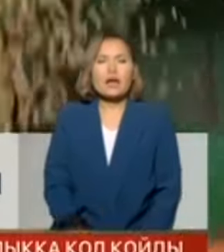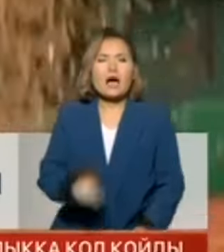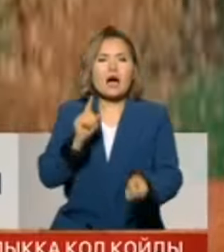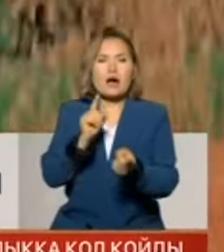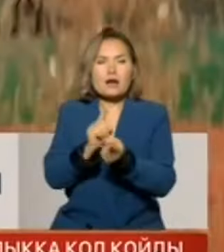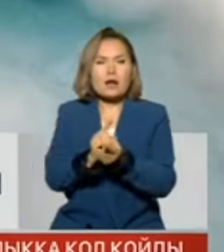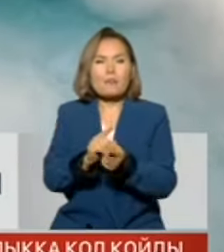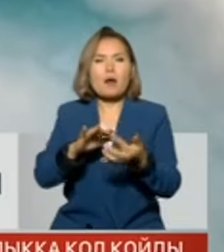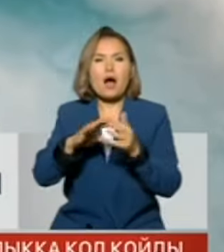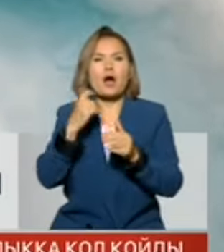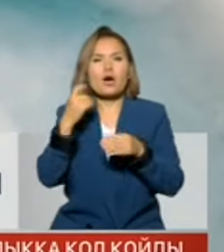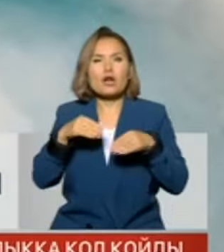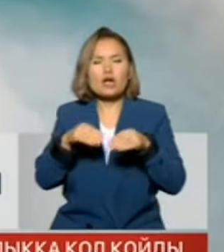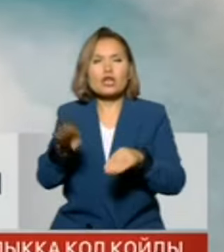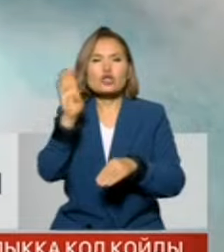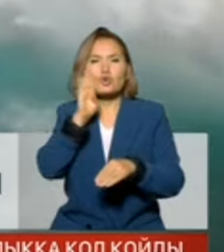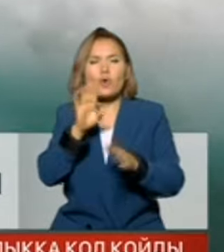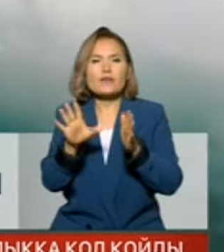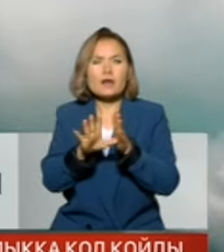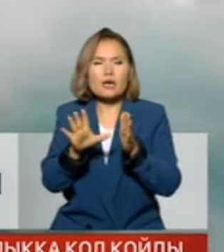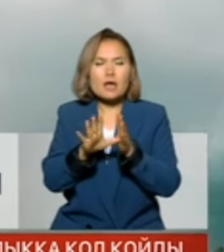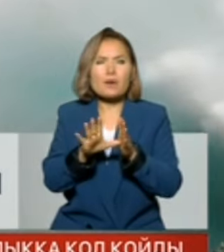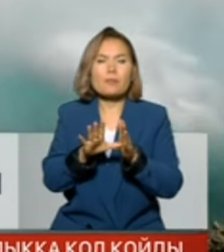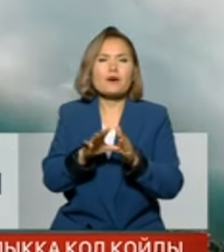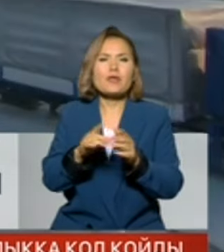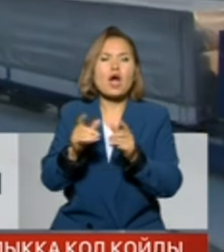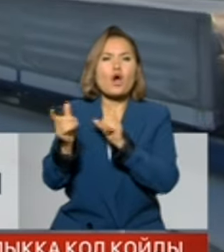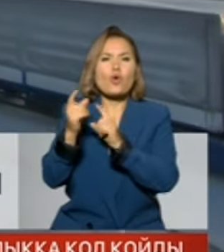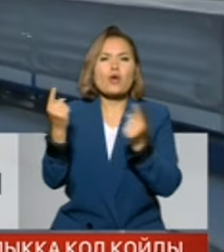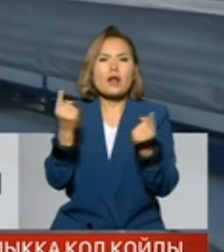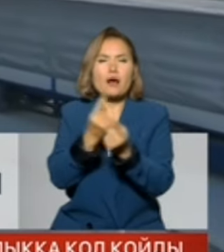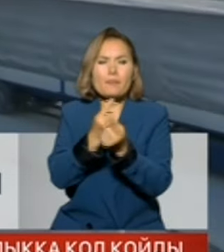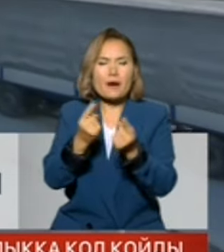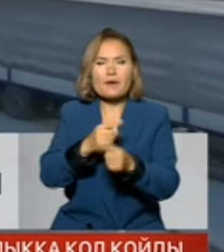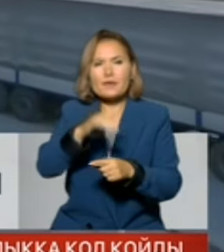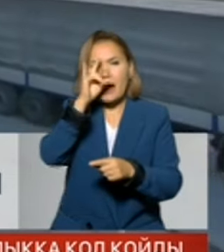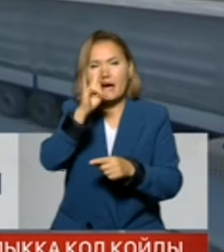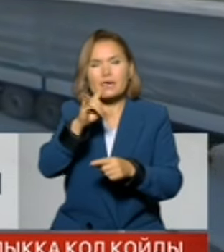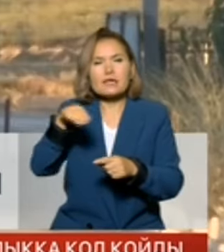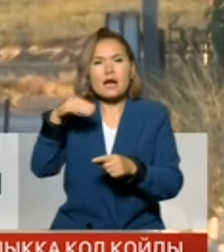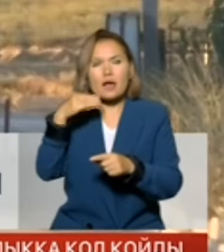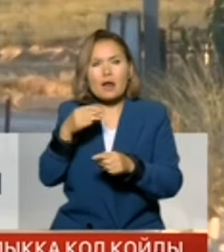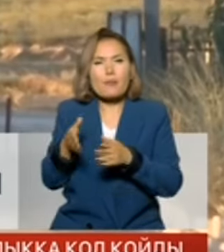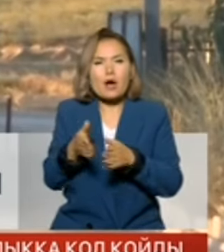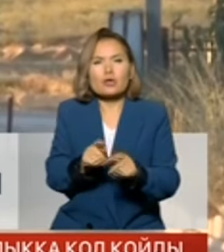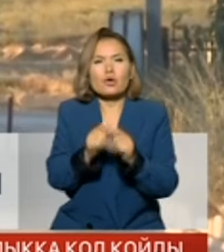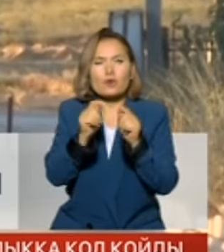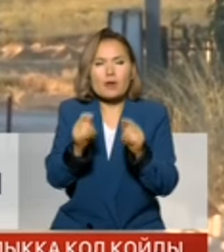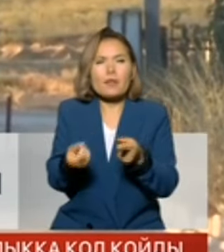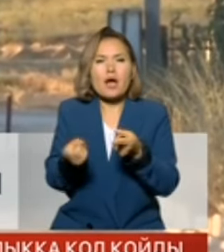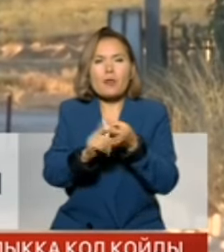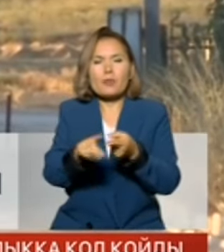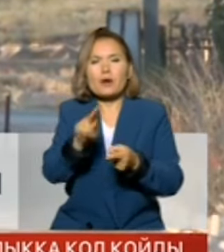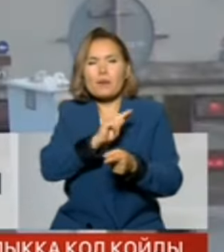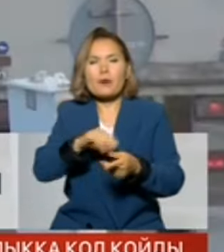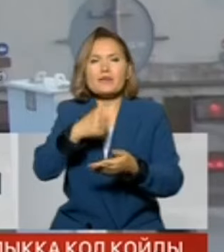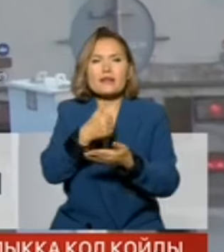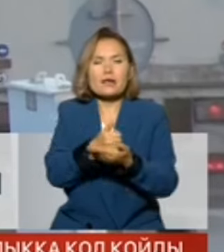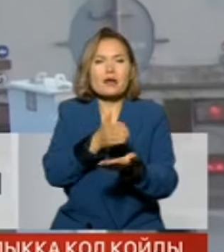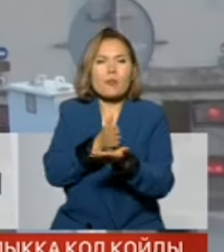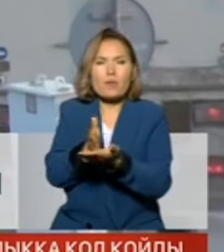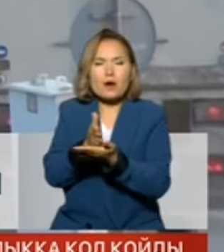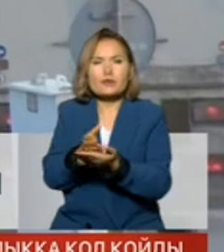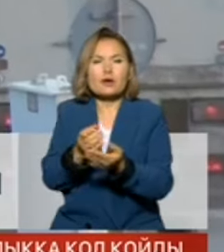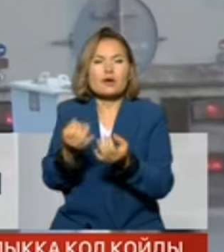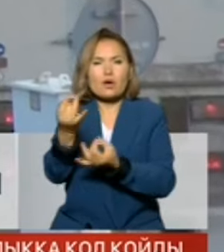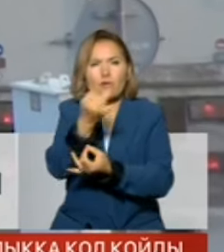Кездесуде агроөнеркәсіп, су энергетика, көлік транзит салаларындағы екіжақты ынтымақтастықты одан әрі нығайтудың негізгі басымдықтары